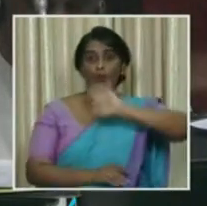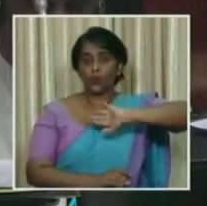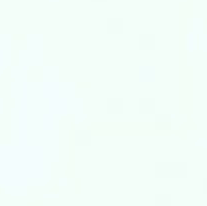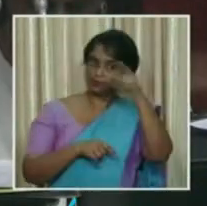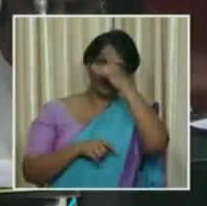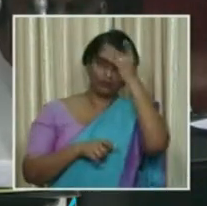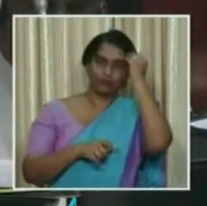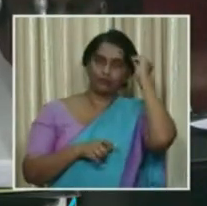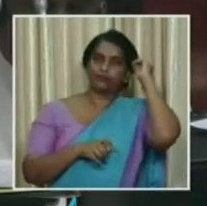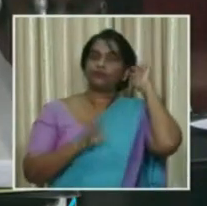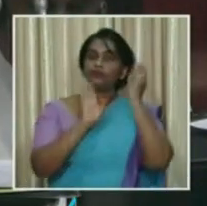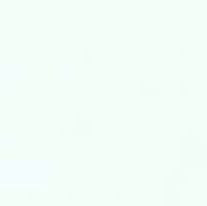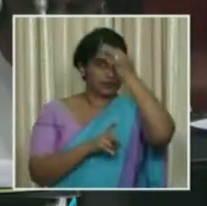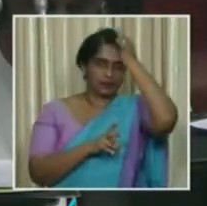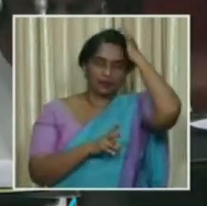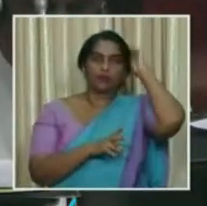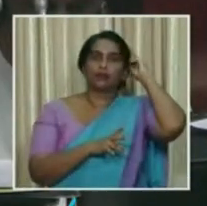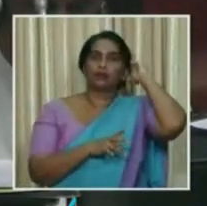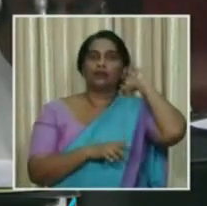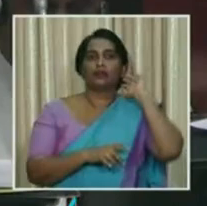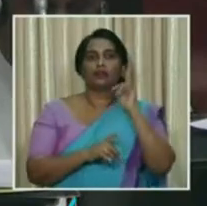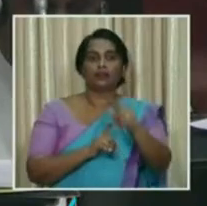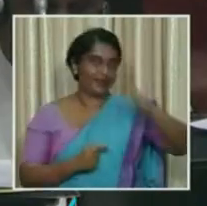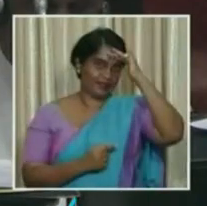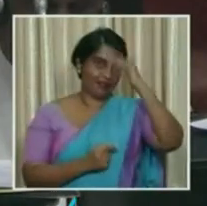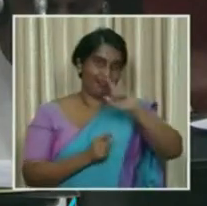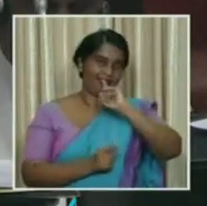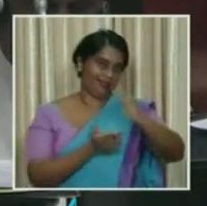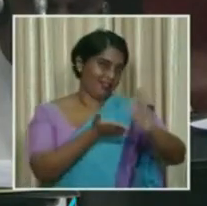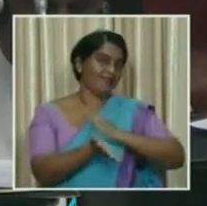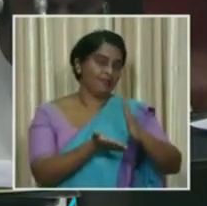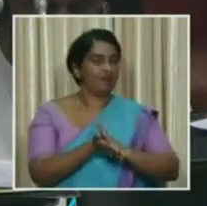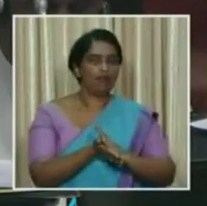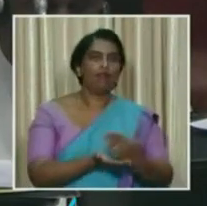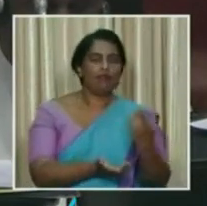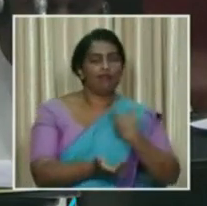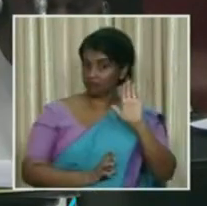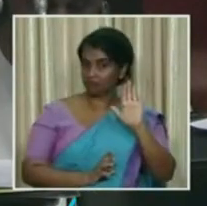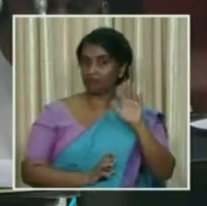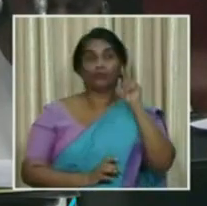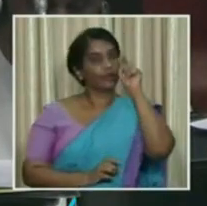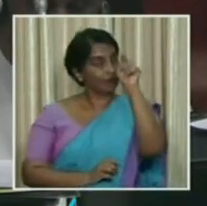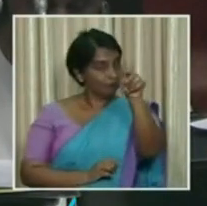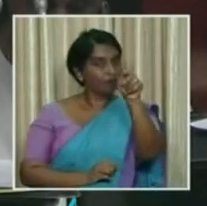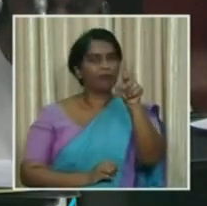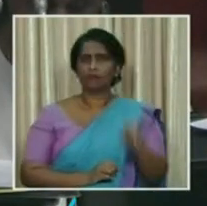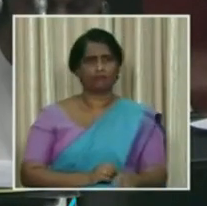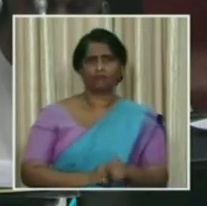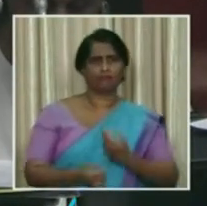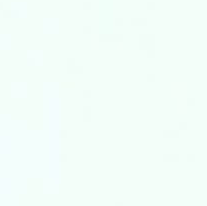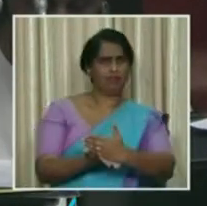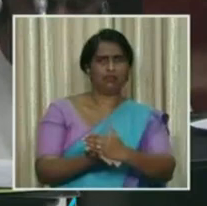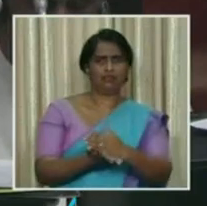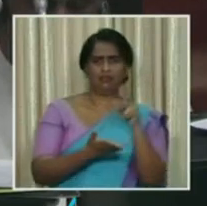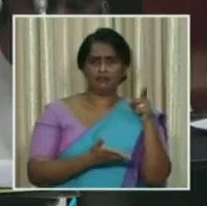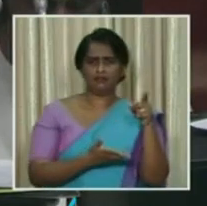He was invited. පසුගියදා ජනාධිපතිතුමා මෙතුමාගෙන් සහයෝගය ඉල්ලුවා. ඒ සහයෝගය දෙන්න තමයි එතුමාගේ එදා ගියේ. ඔබතුමා ඒකට අකුල් හෙලනවා